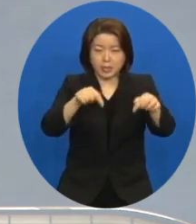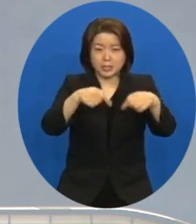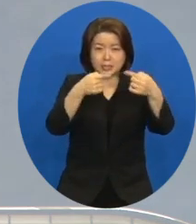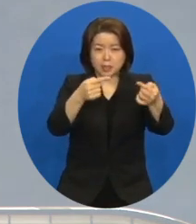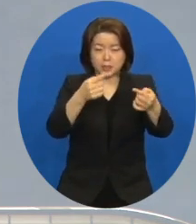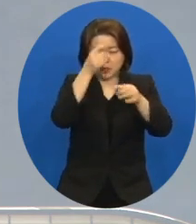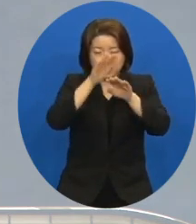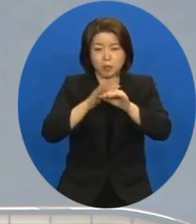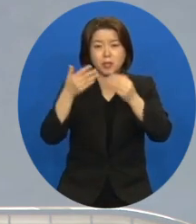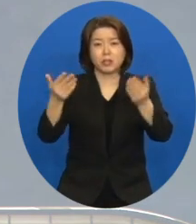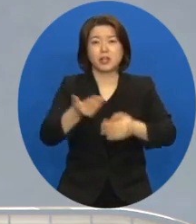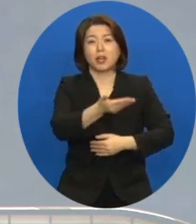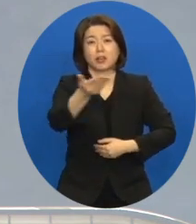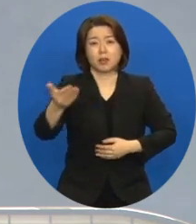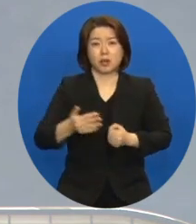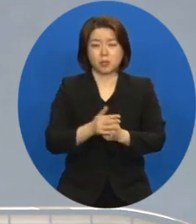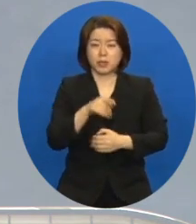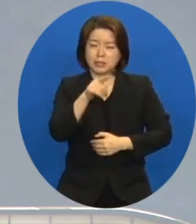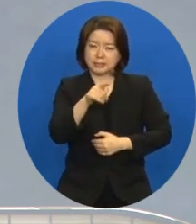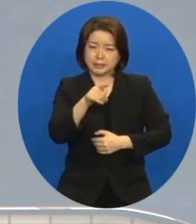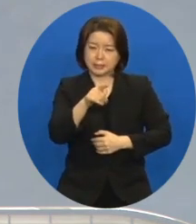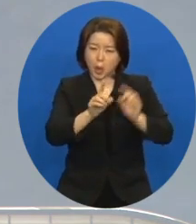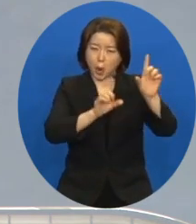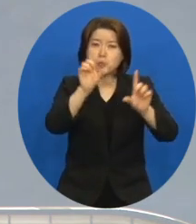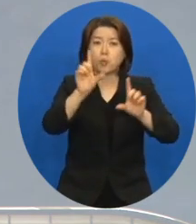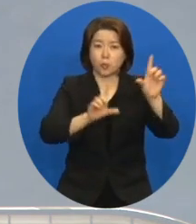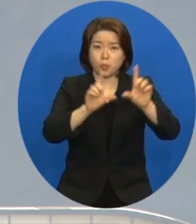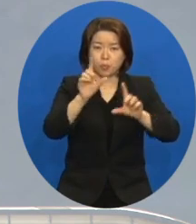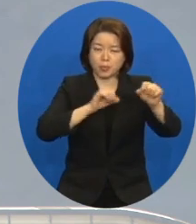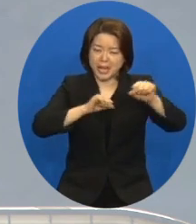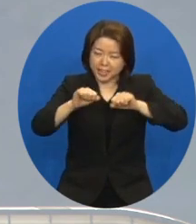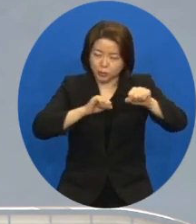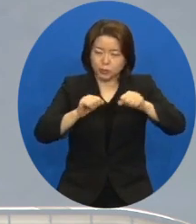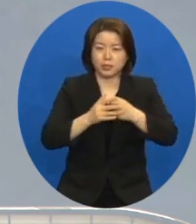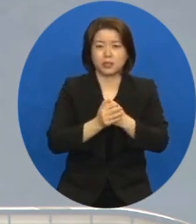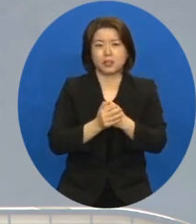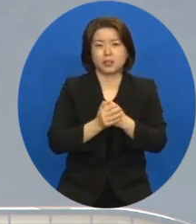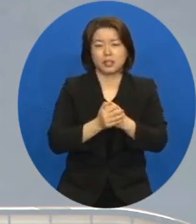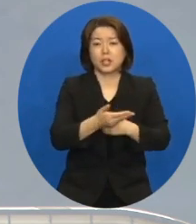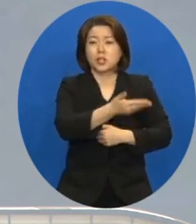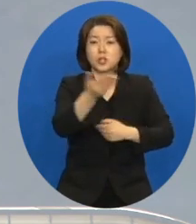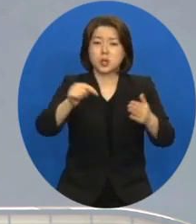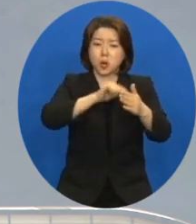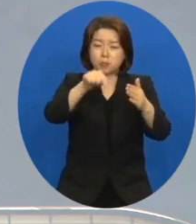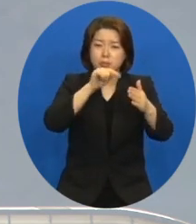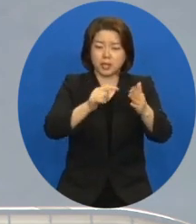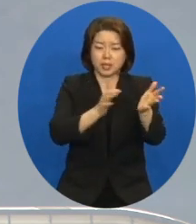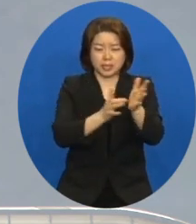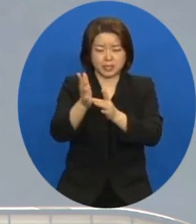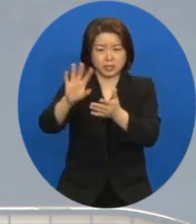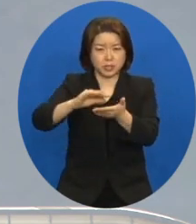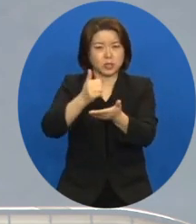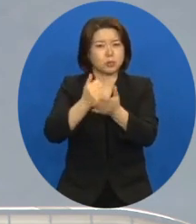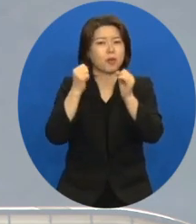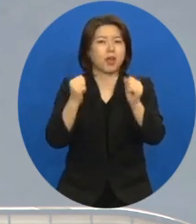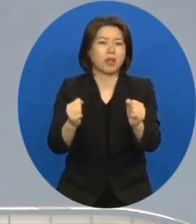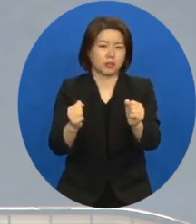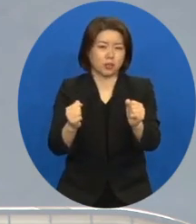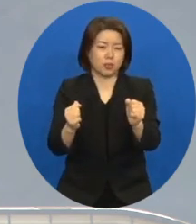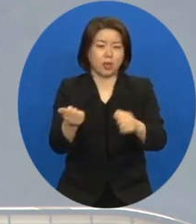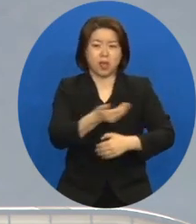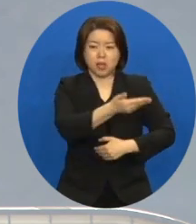드리시는 여러분들의 지금 그 행위가 여러분 안에 예수 그리스도께서 계시고